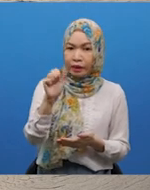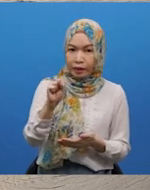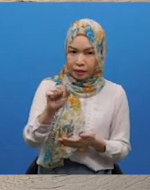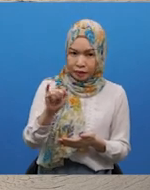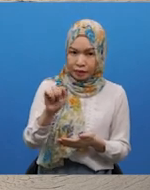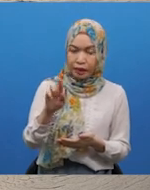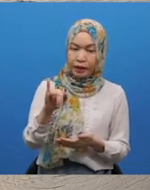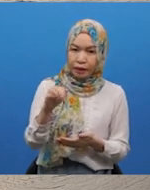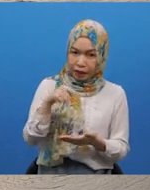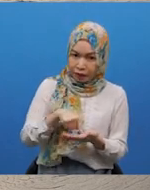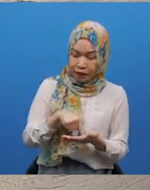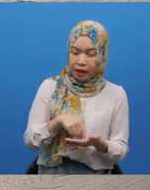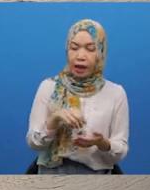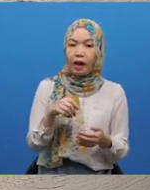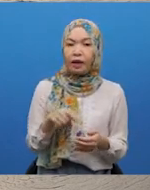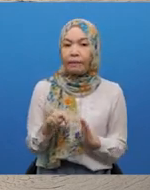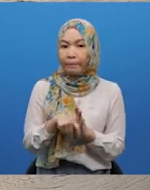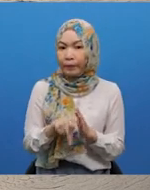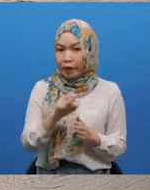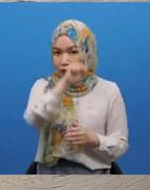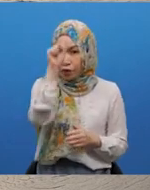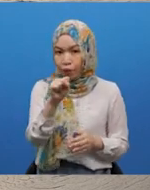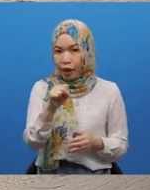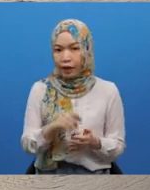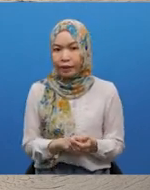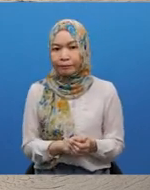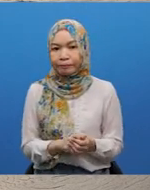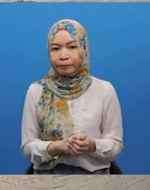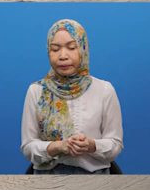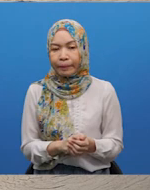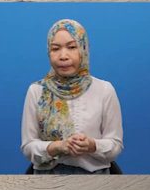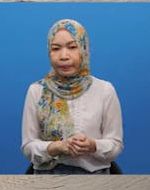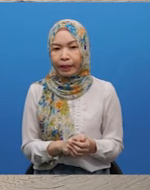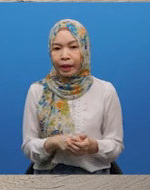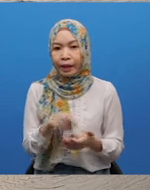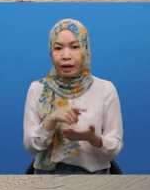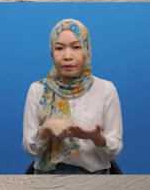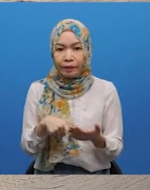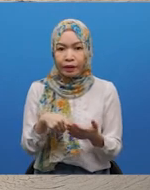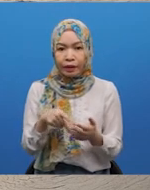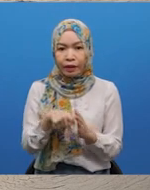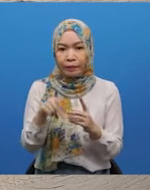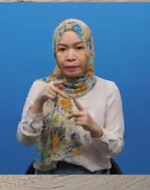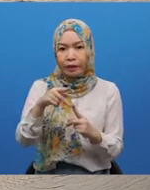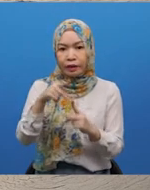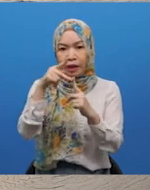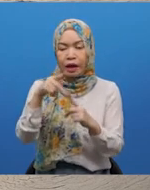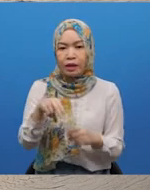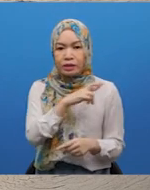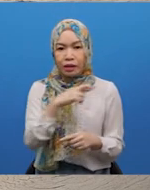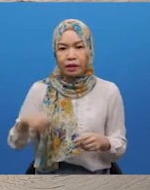Persoalan pertama ialah persoalan keistimewaan dan kehebatan seseorang raja.